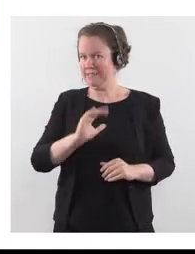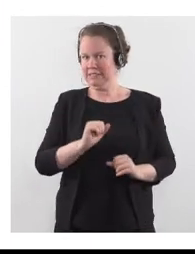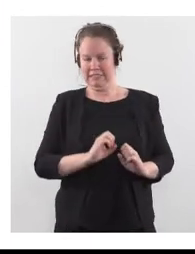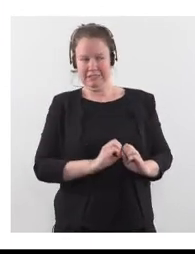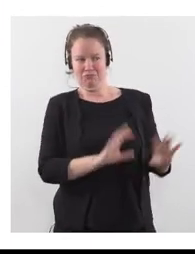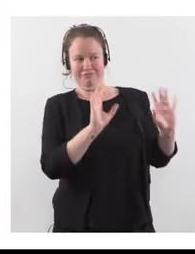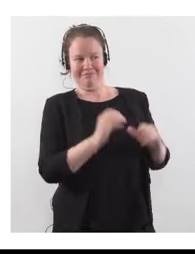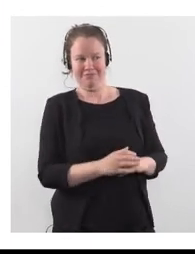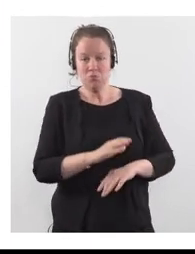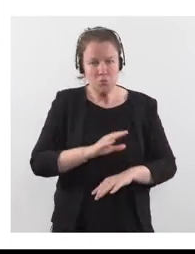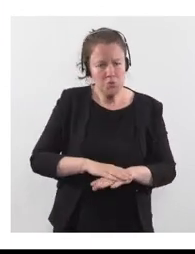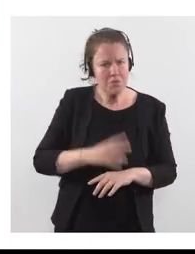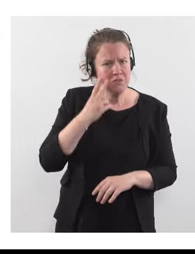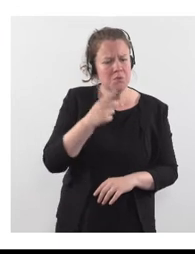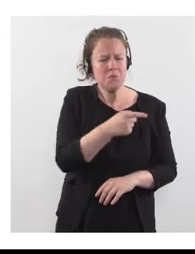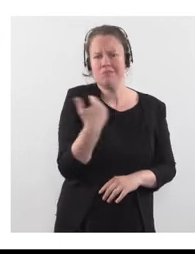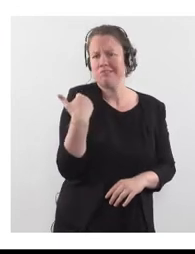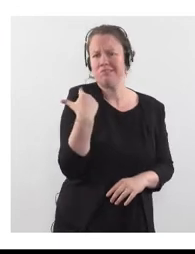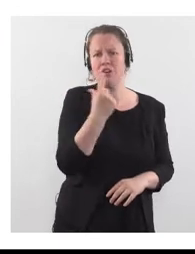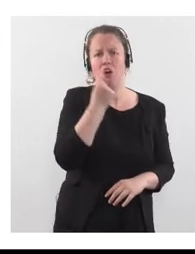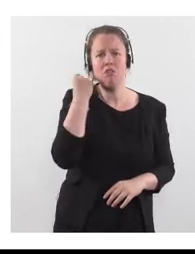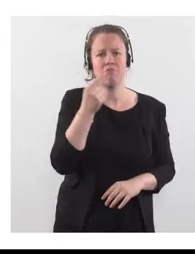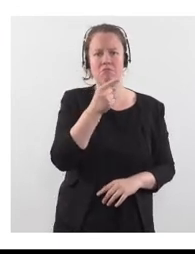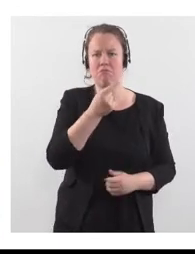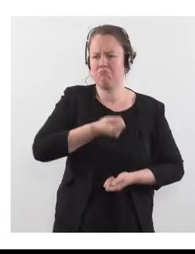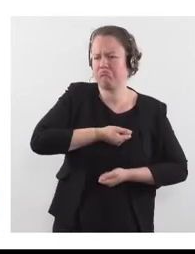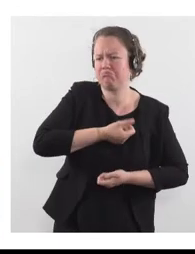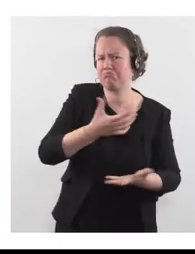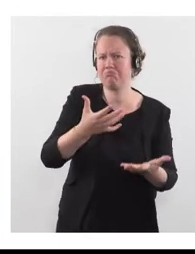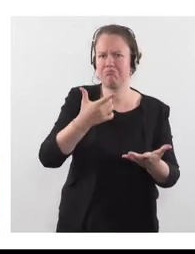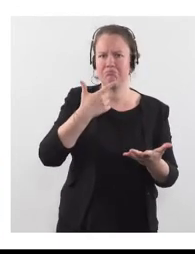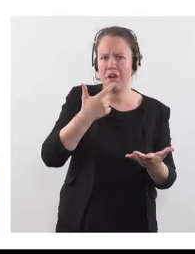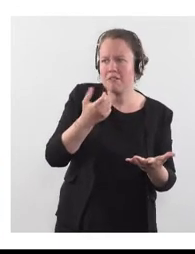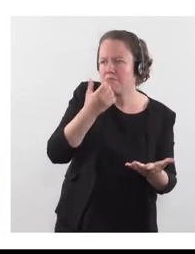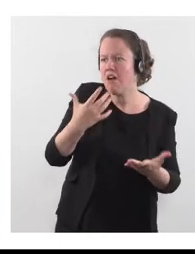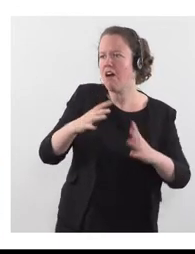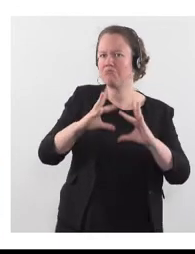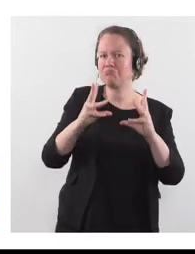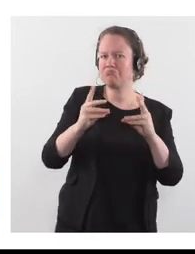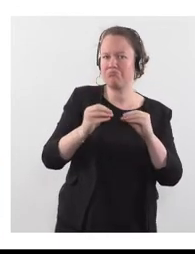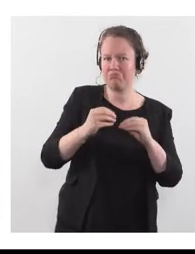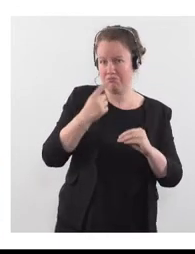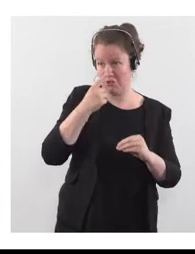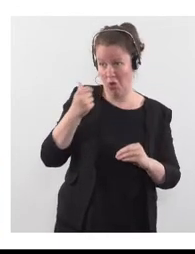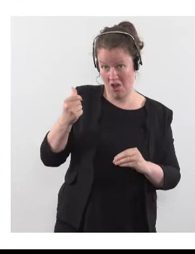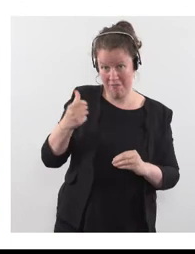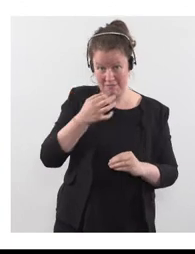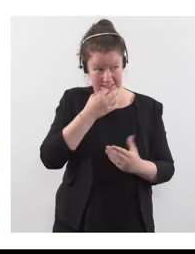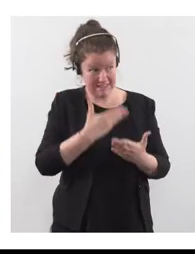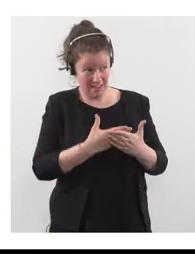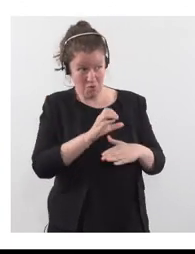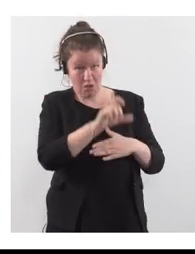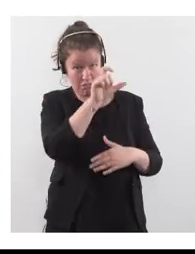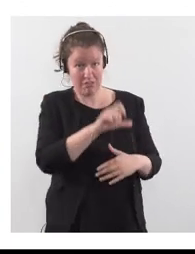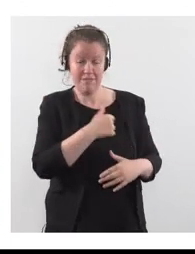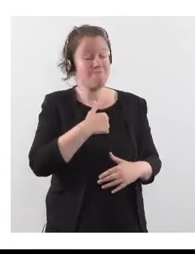bien. Ils ont vraiment choisi la mauvaise personne. Donc, Fida est venu vers nous et il nous a dit, voilà,